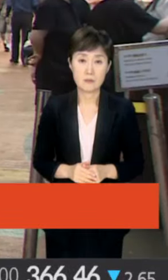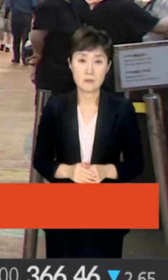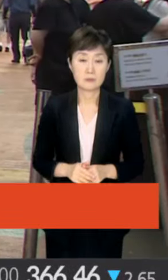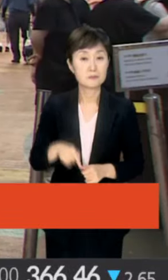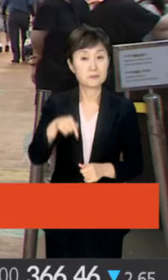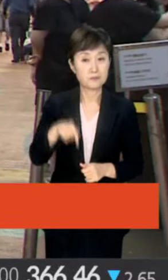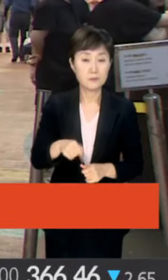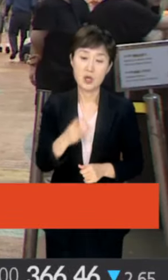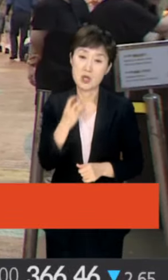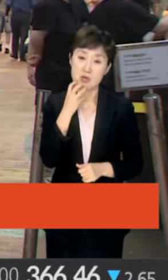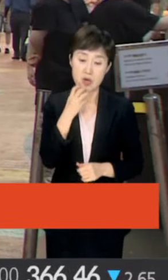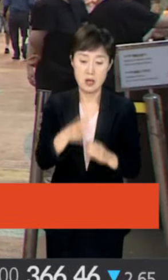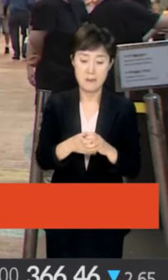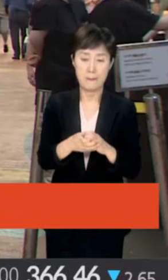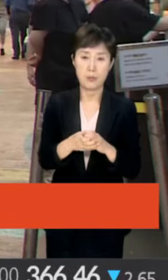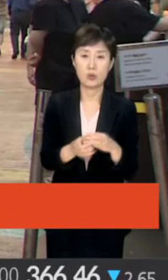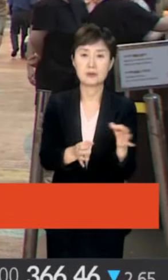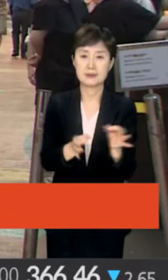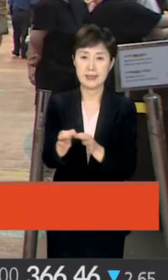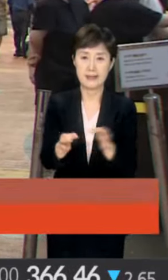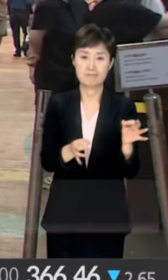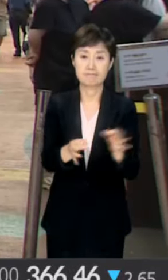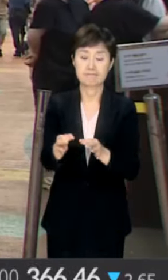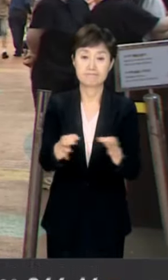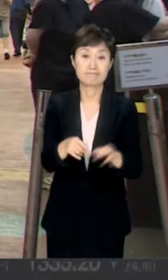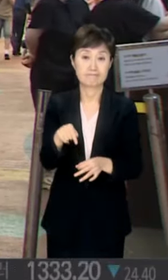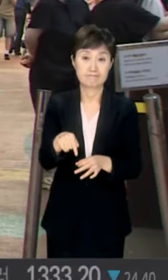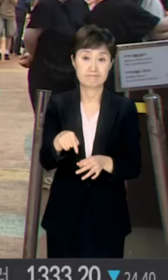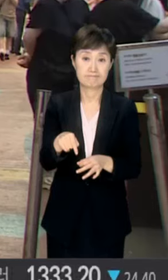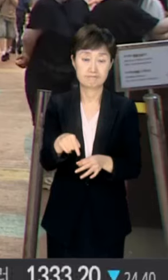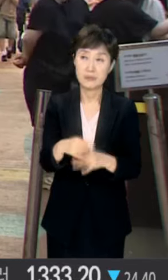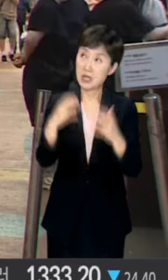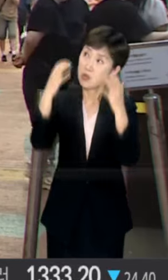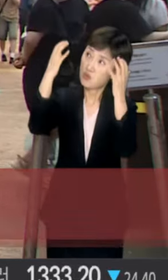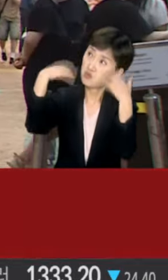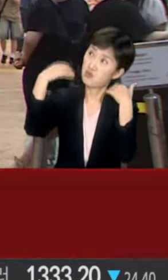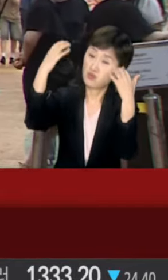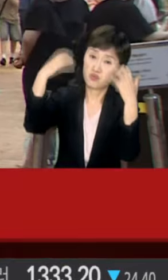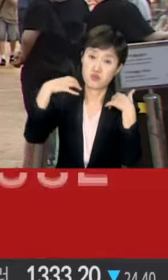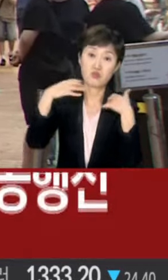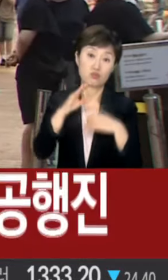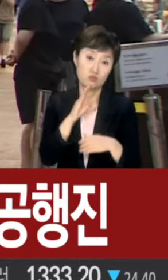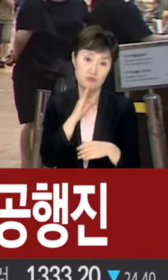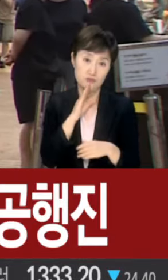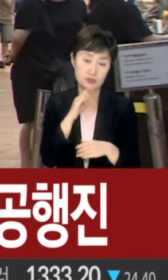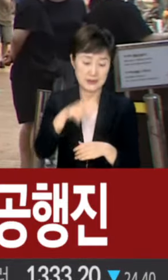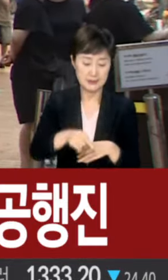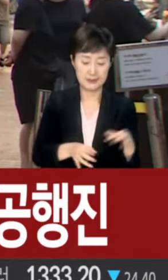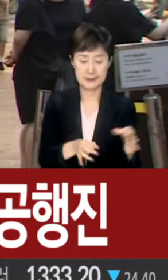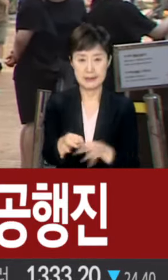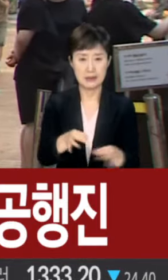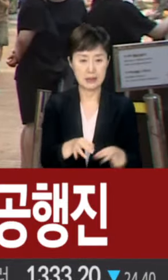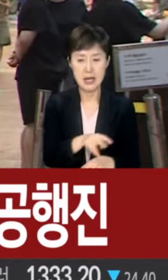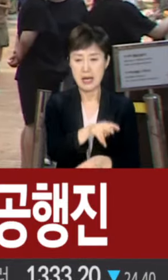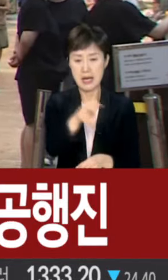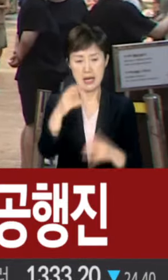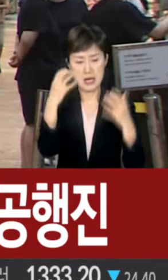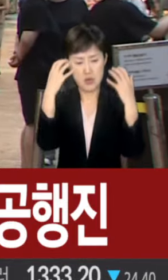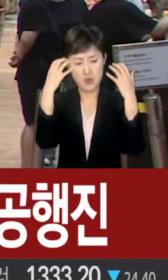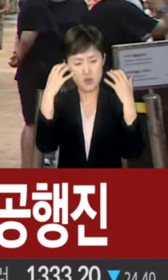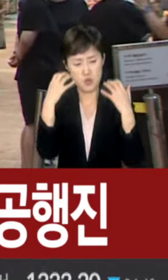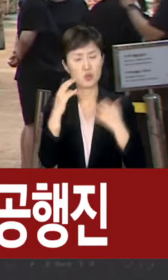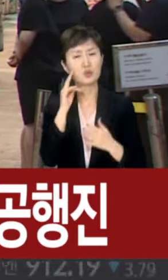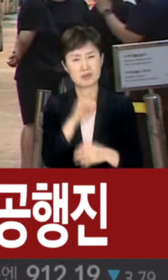네, 저는 서울 마포구 망원시장에 나와 있습니다. 연일 무더위가 지속되고 있는 가운데 이곳 시장에서 느껴지는 더운